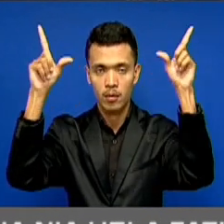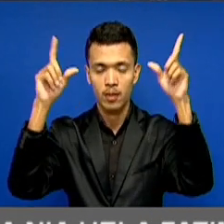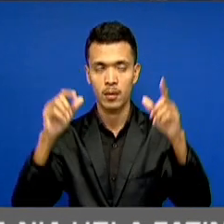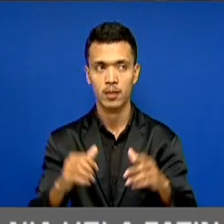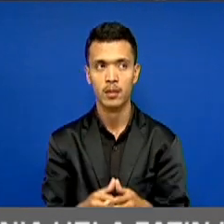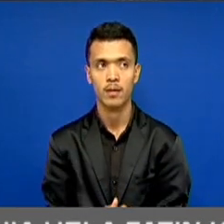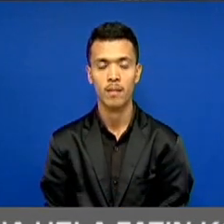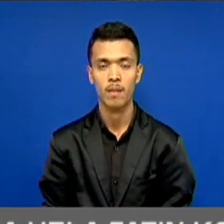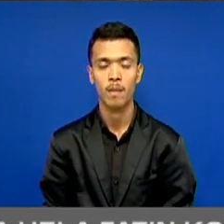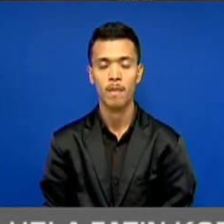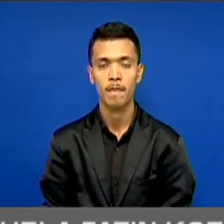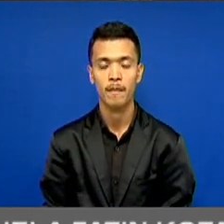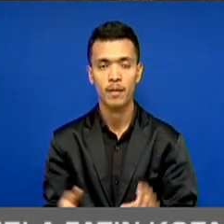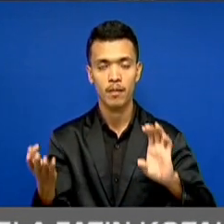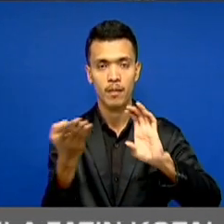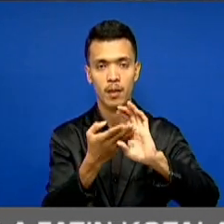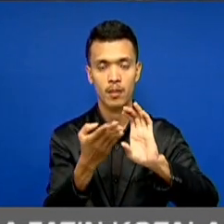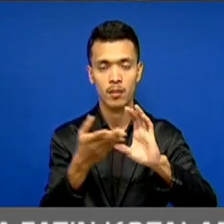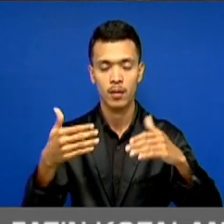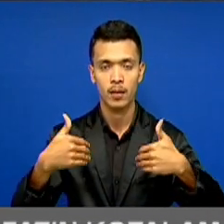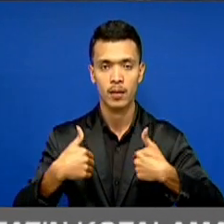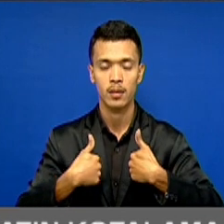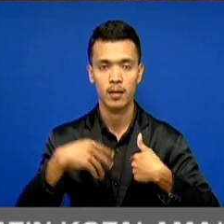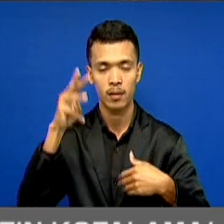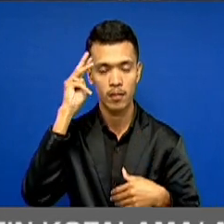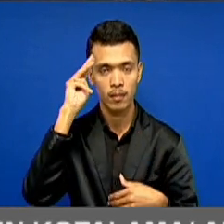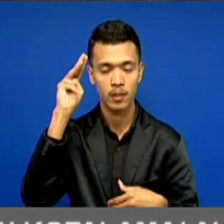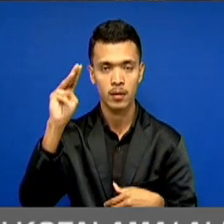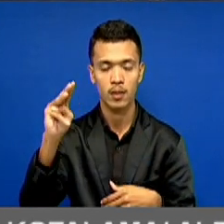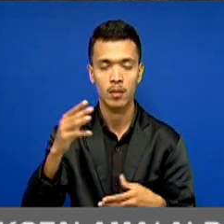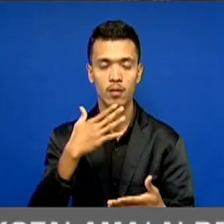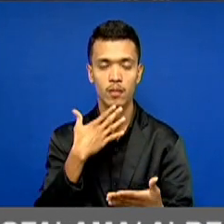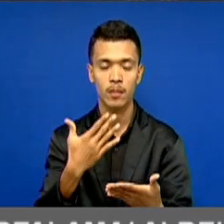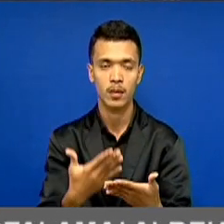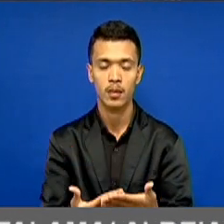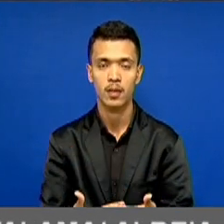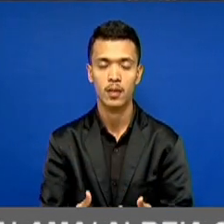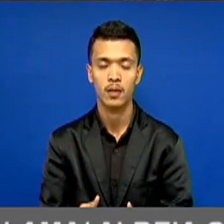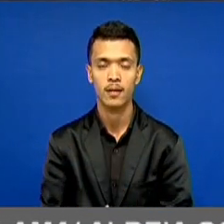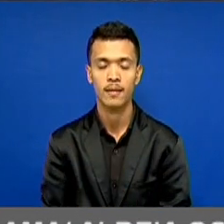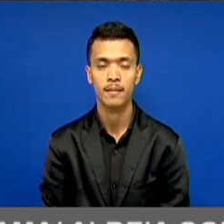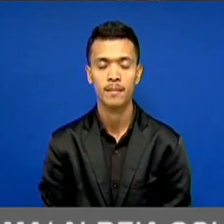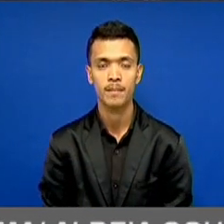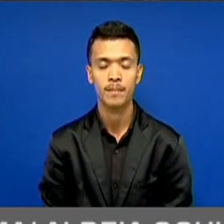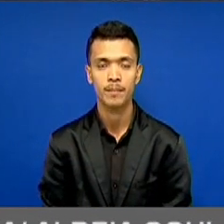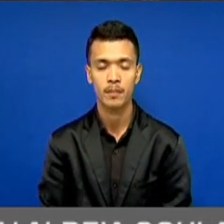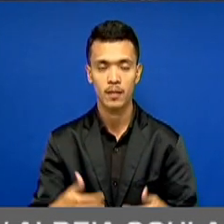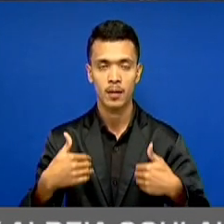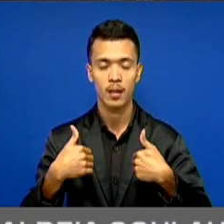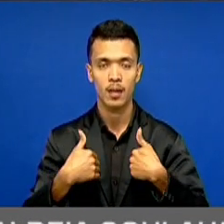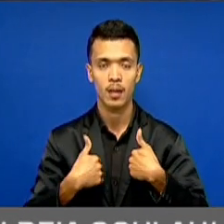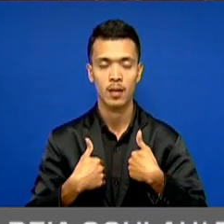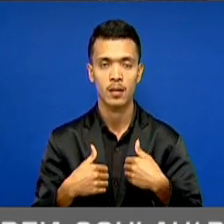dan infrastruktur. Bank ini mempunyai misi untuk menjadi one of the best mortgage bank di